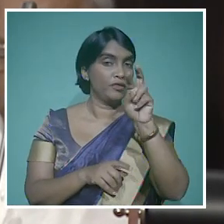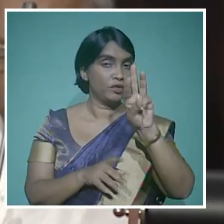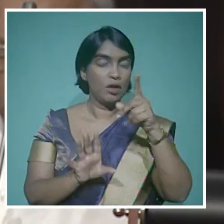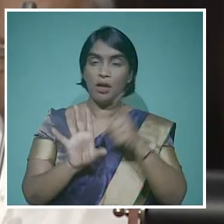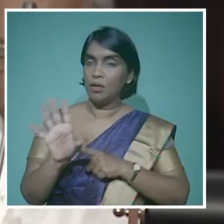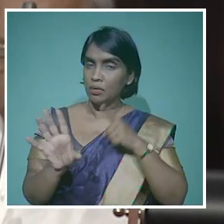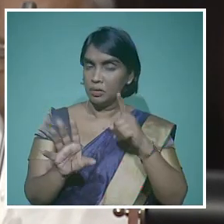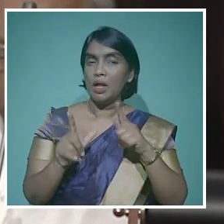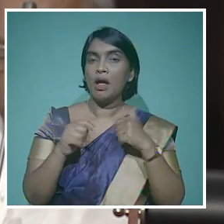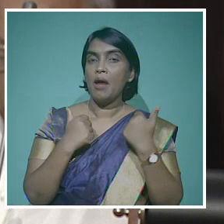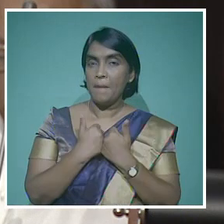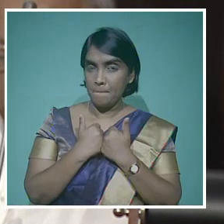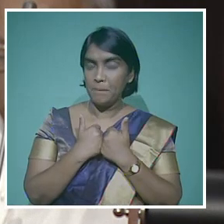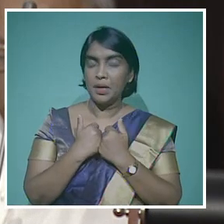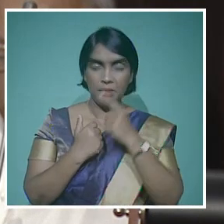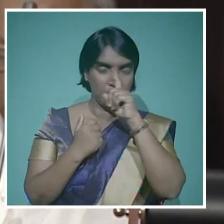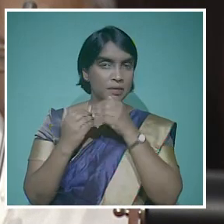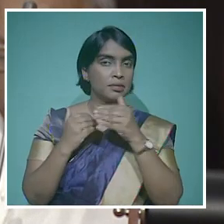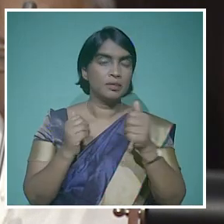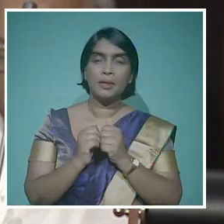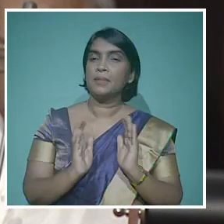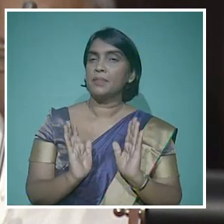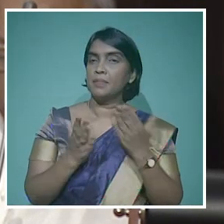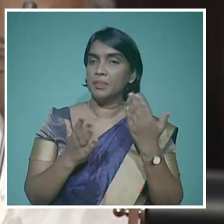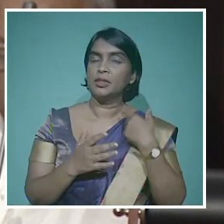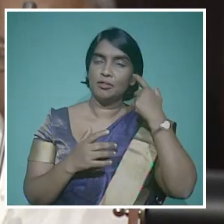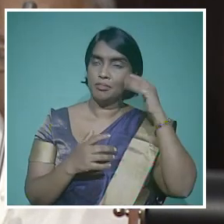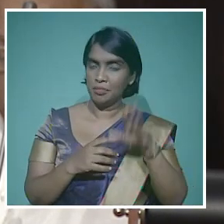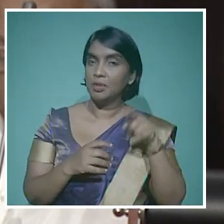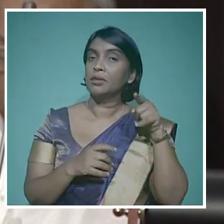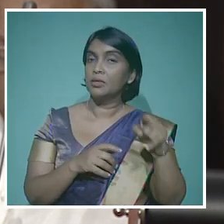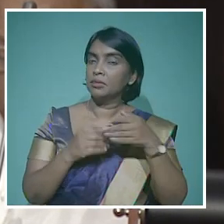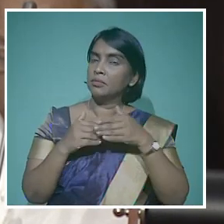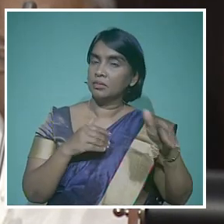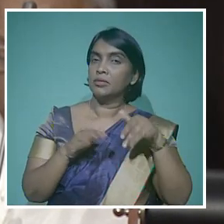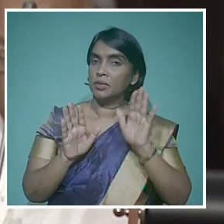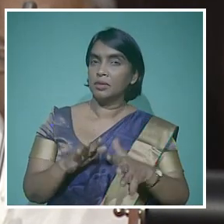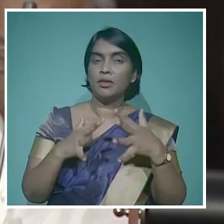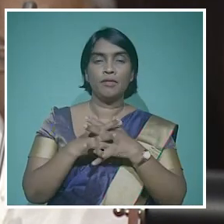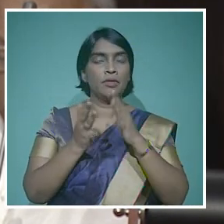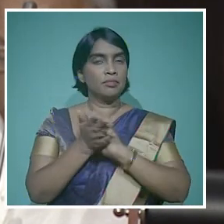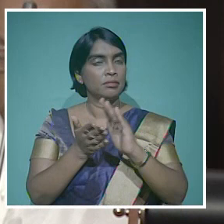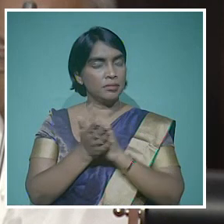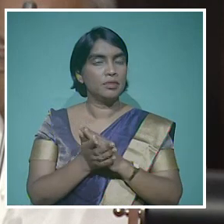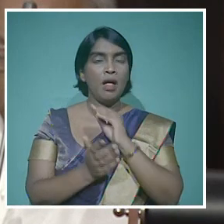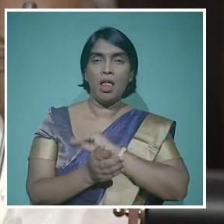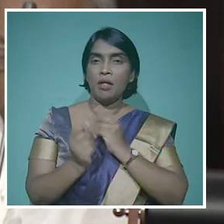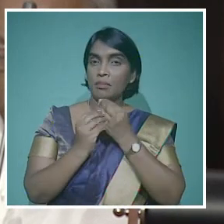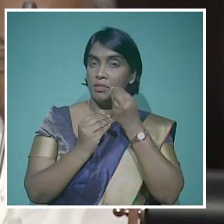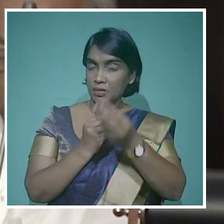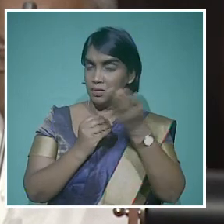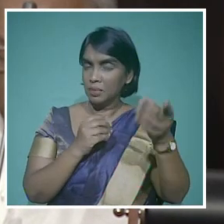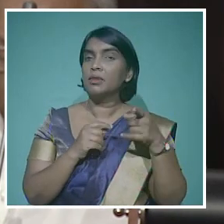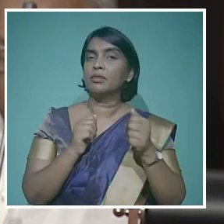වසරේ අප්‍රේල් මාසයේ වන විට ආරම්භ කිරීමට අපේක්ෂිතය. ඒ වනතුරු පවතින සුභසාධක ප්‍රතිලාභ යෝජනා